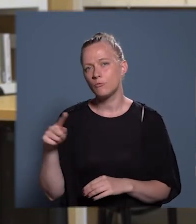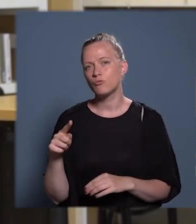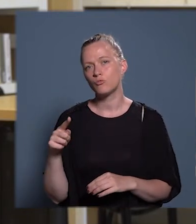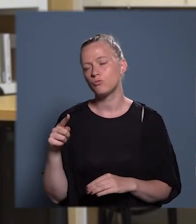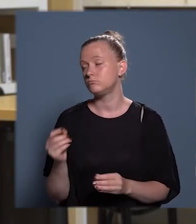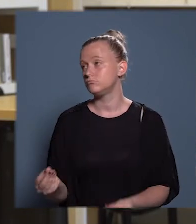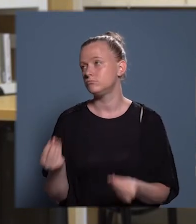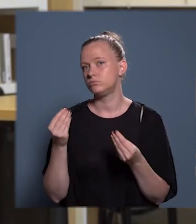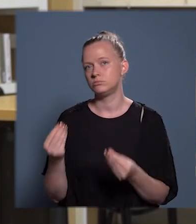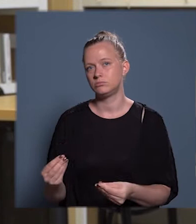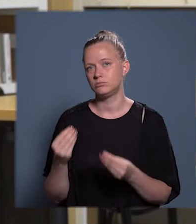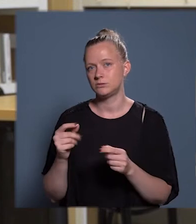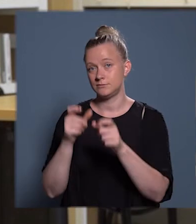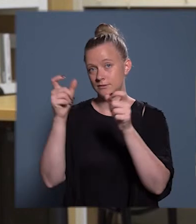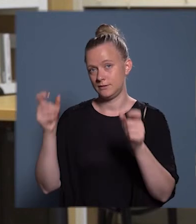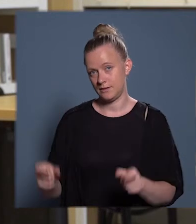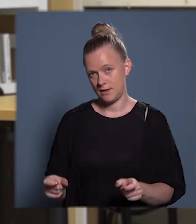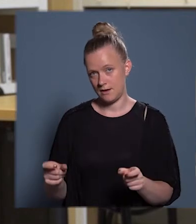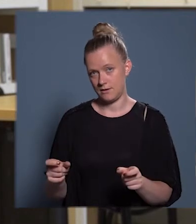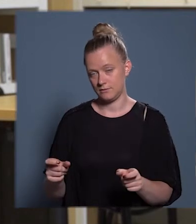gyönyörű keretet